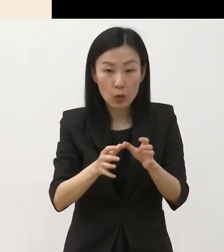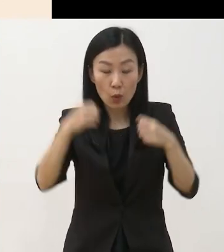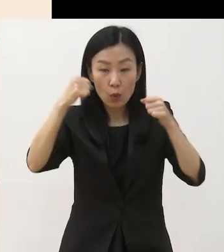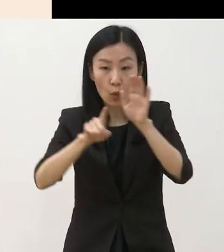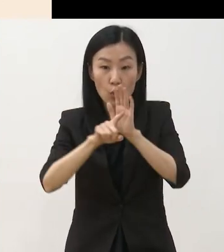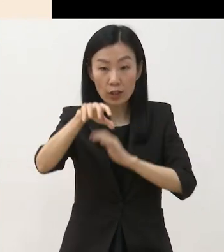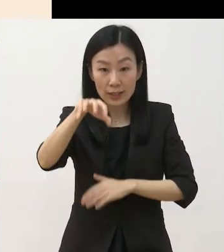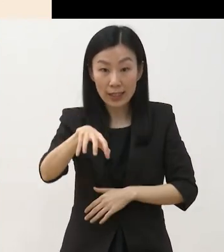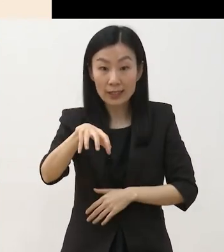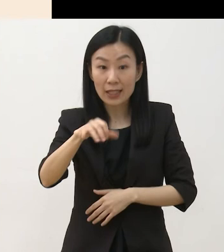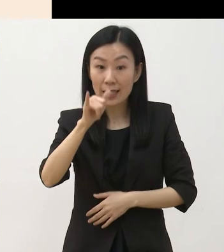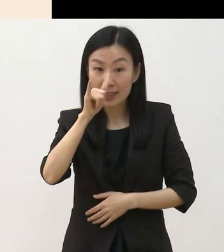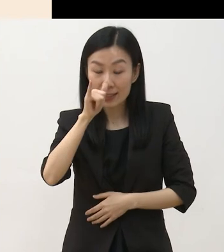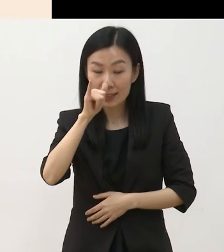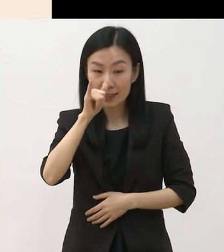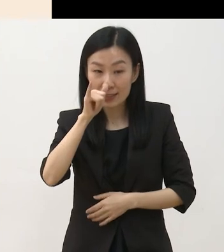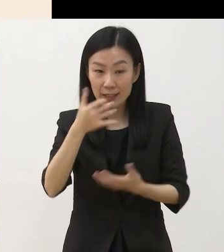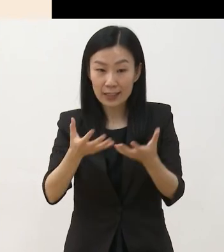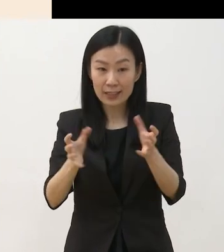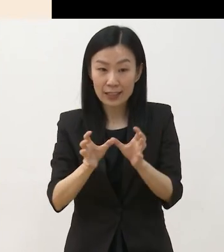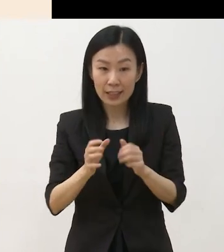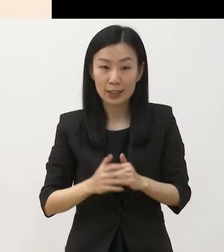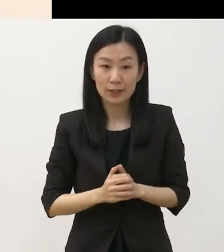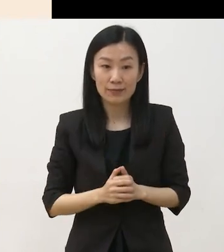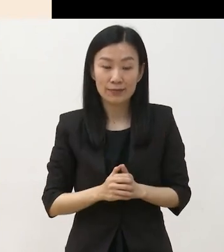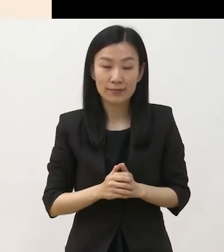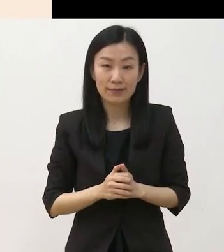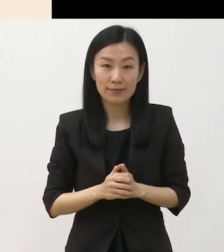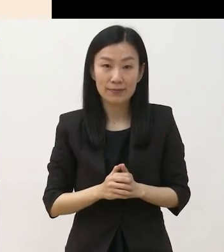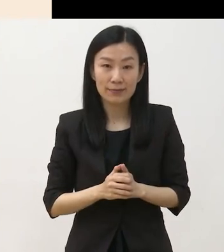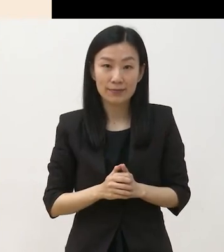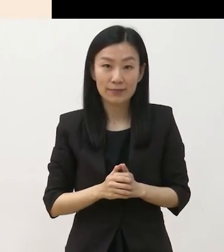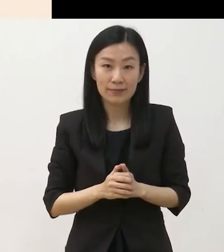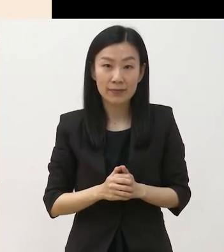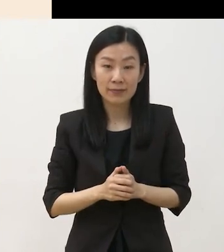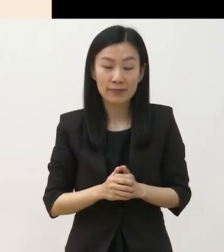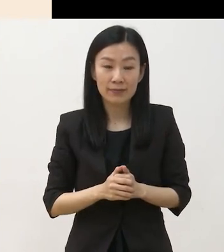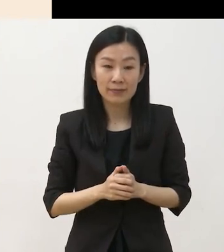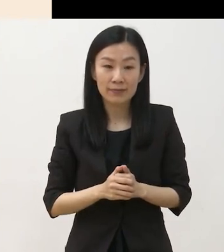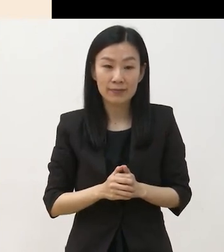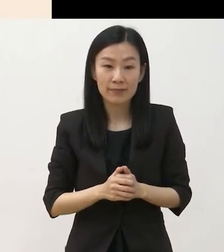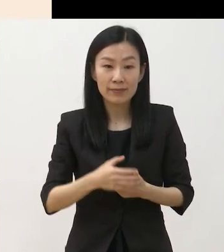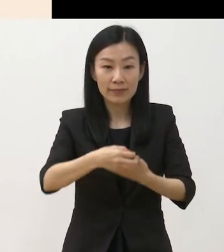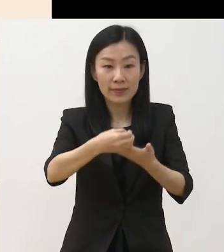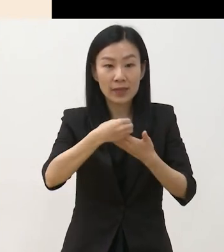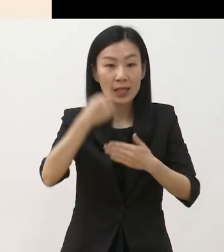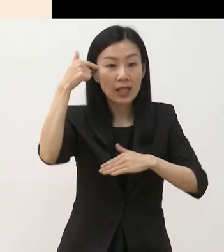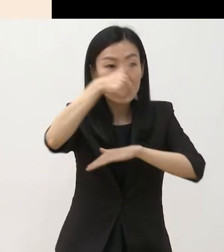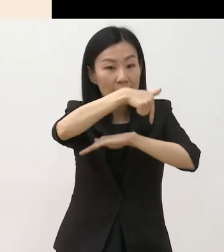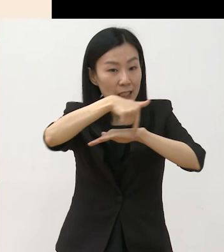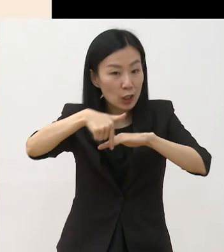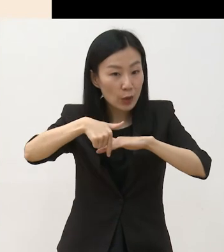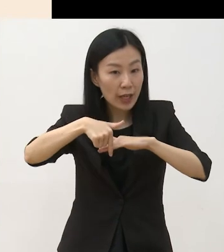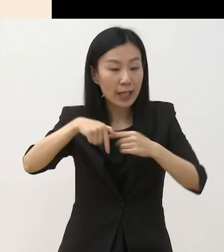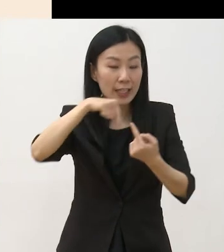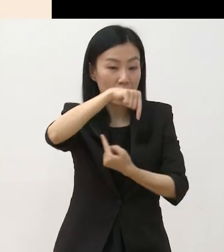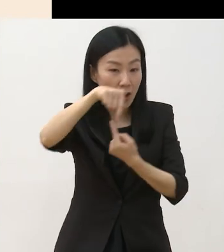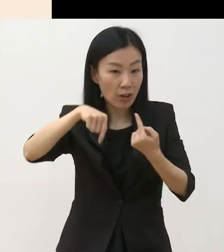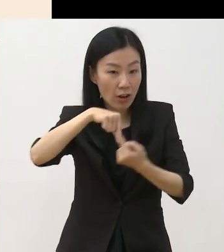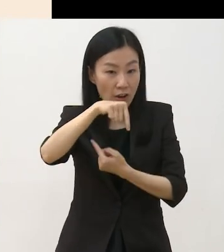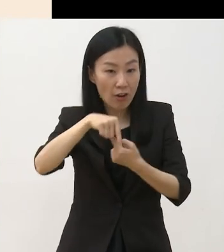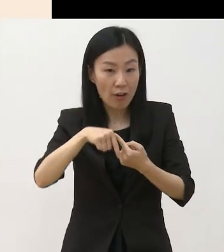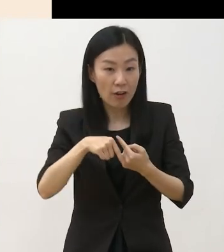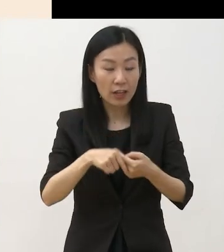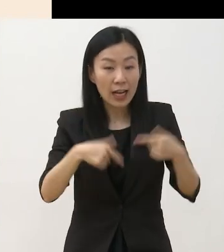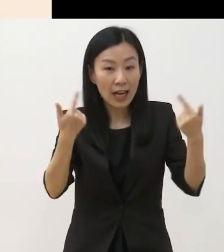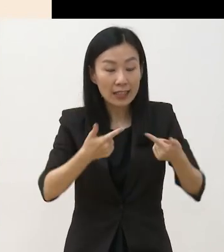단체가 되겠습니다. 공연예술 단체는 지원 신청 자격이 공연 기획, 경영 분야 상근